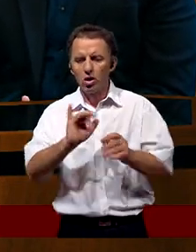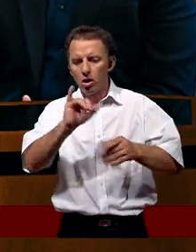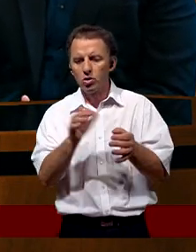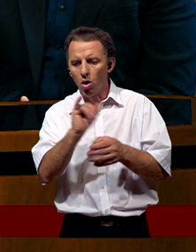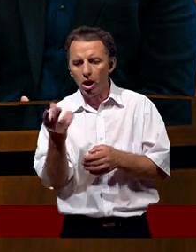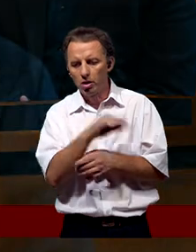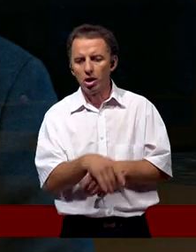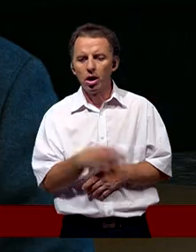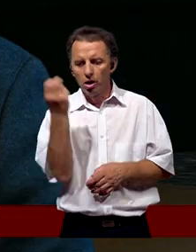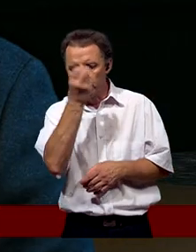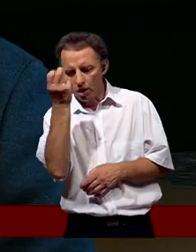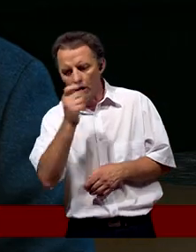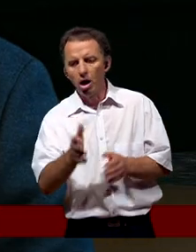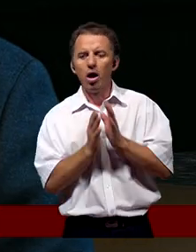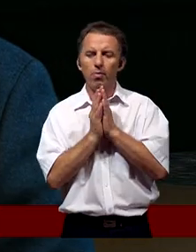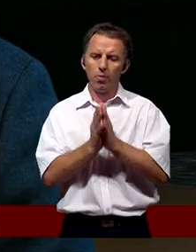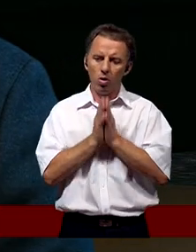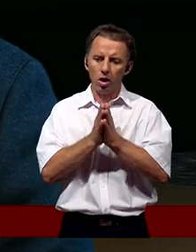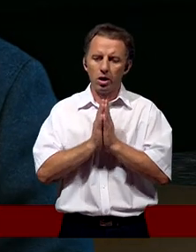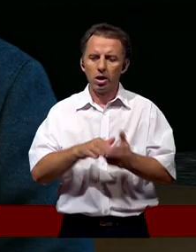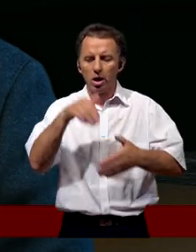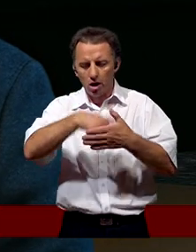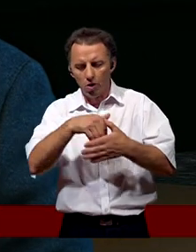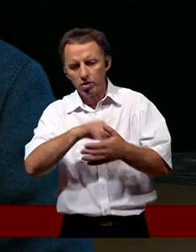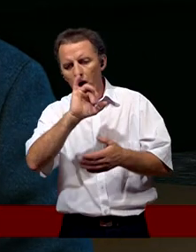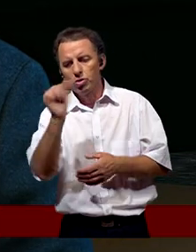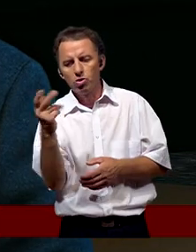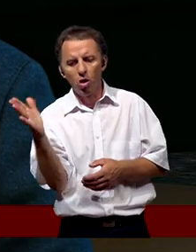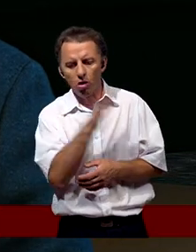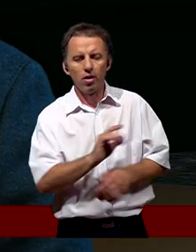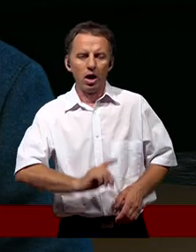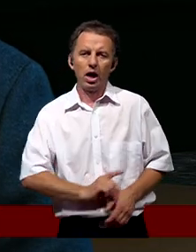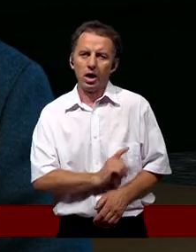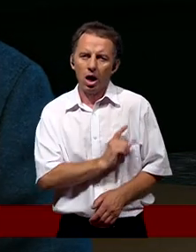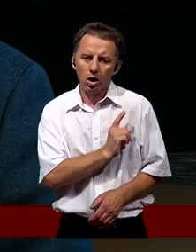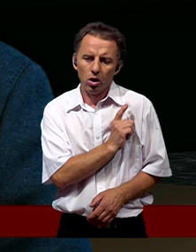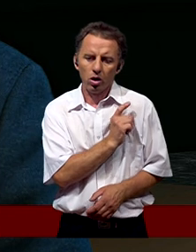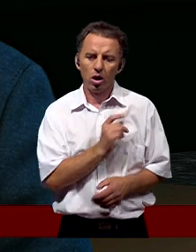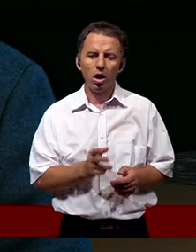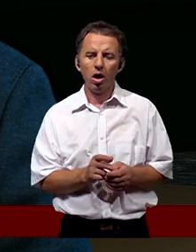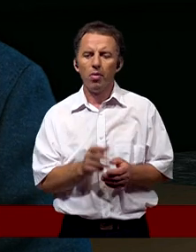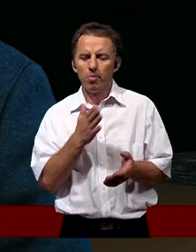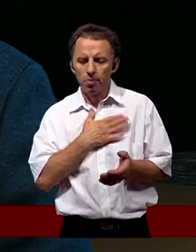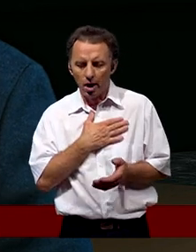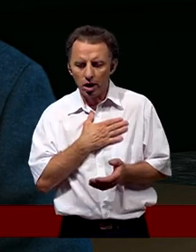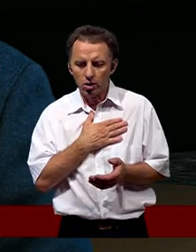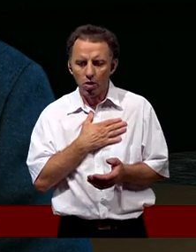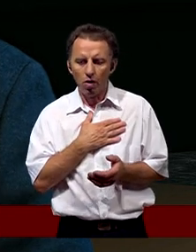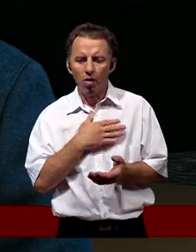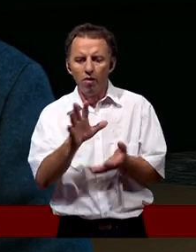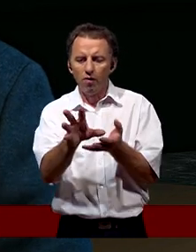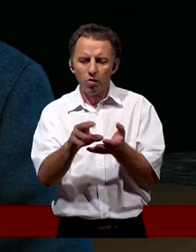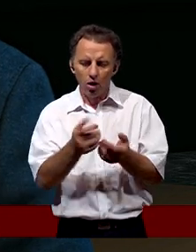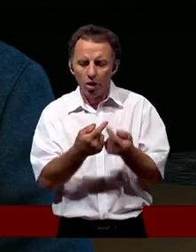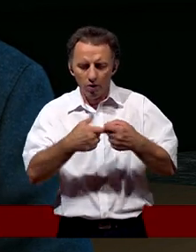Jonaszem. Ciekawe jest to, że ci poganie lepiej się zachowują niż sam Jonasz. Oni reagują, prawda? Oni określają formę pokuty,